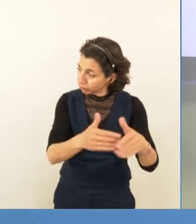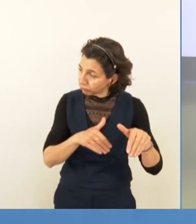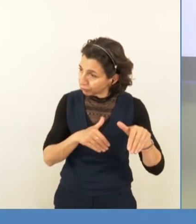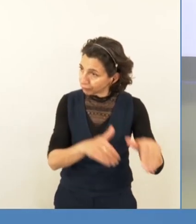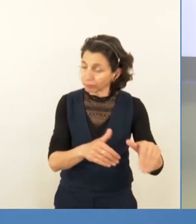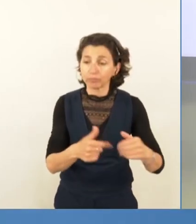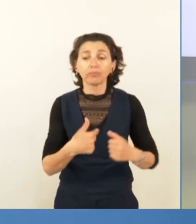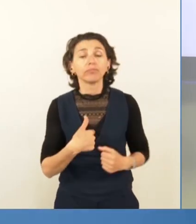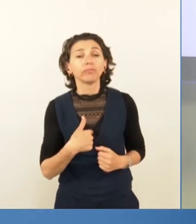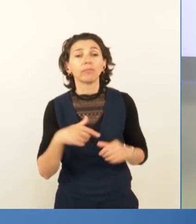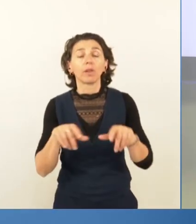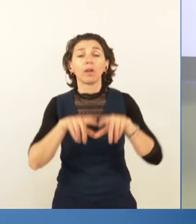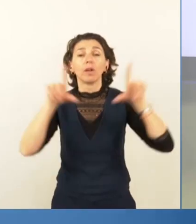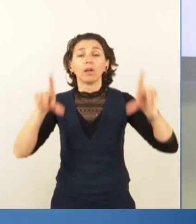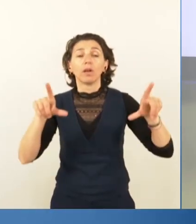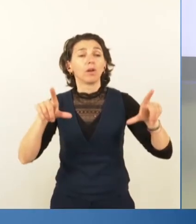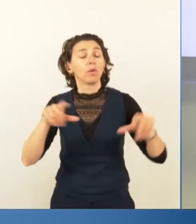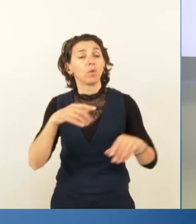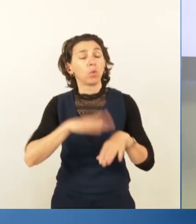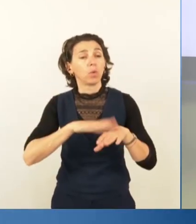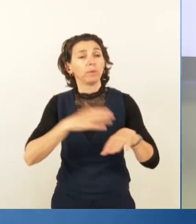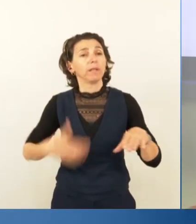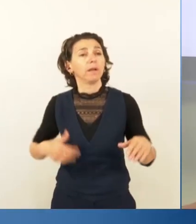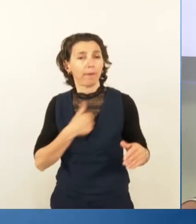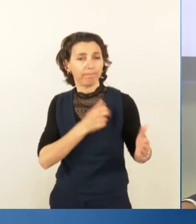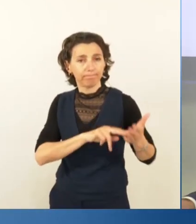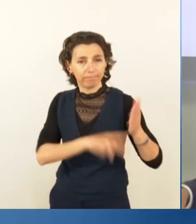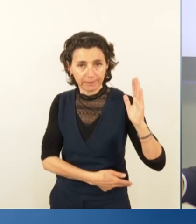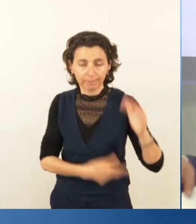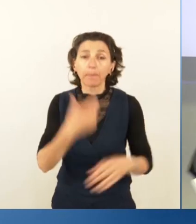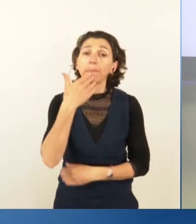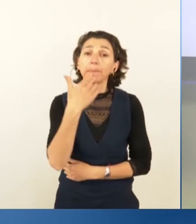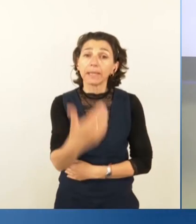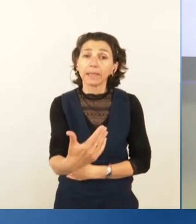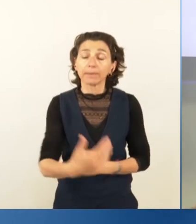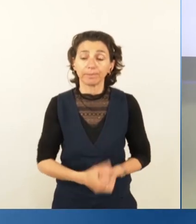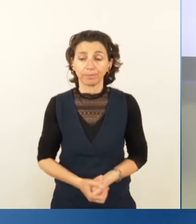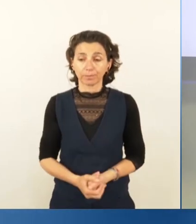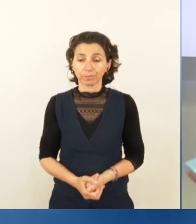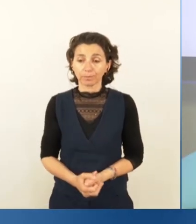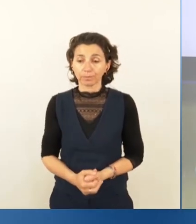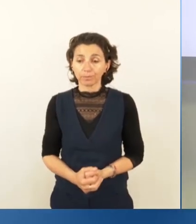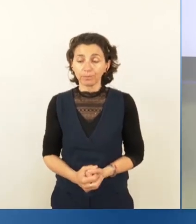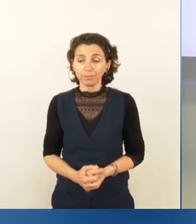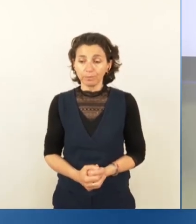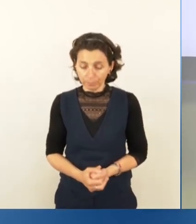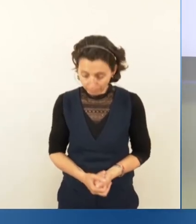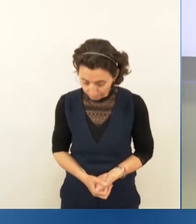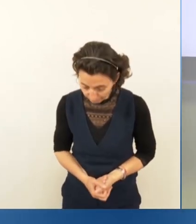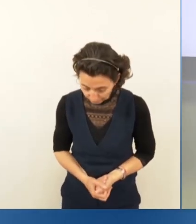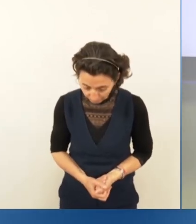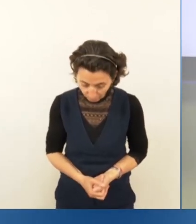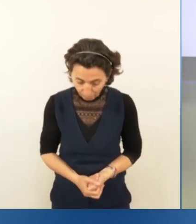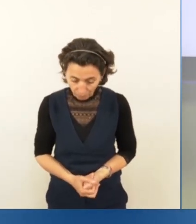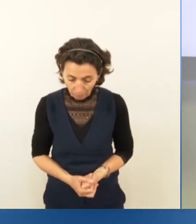le tableau du conseil municipal merci nous abordons maintenant